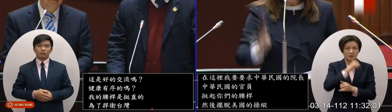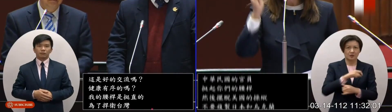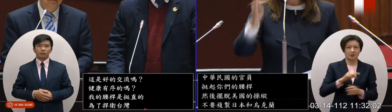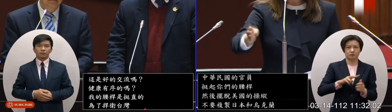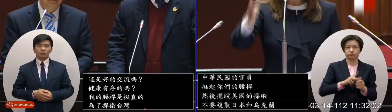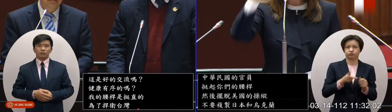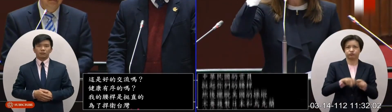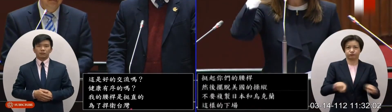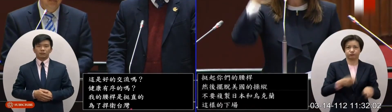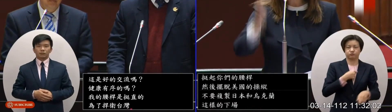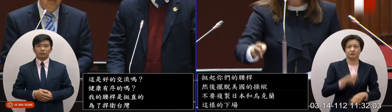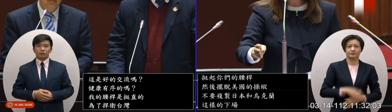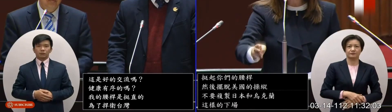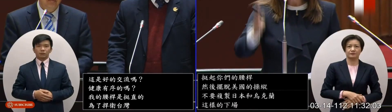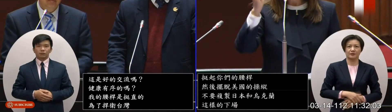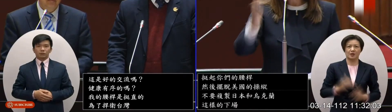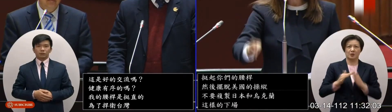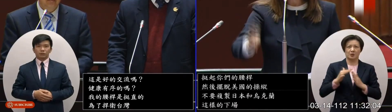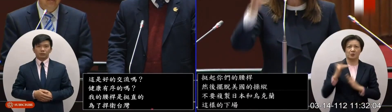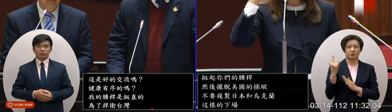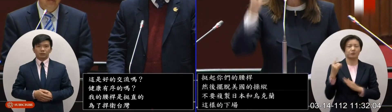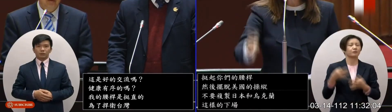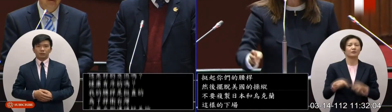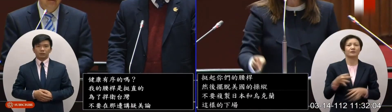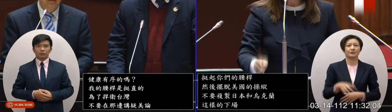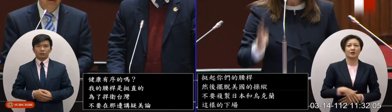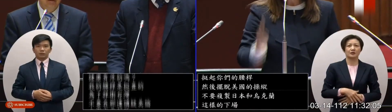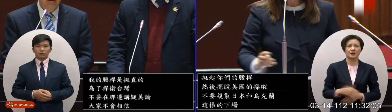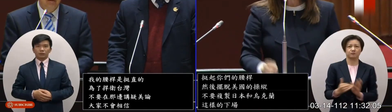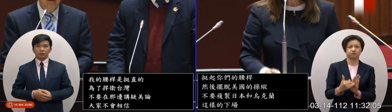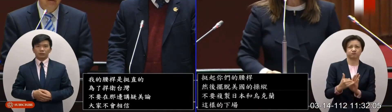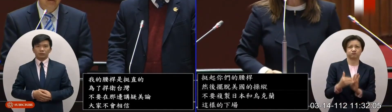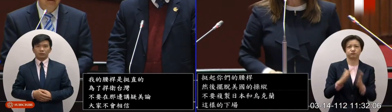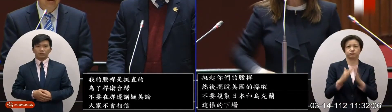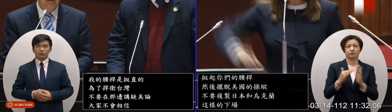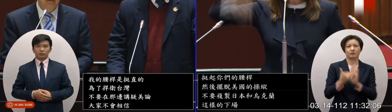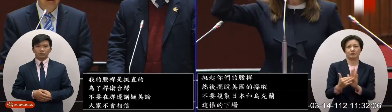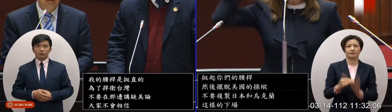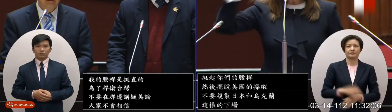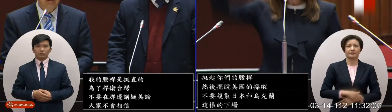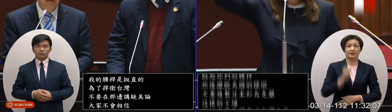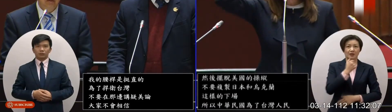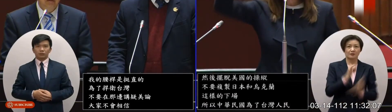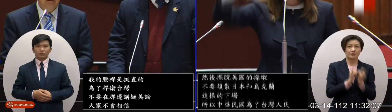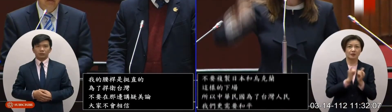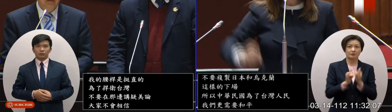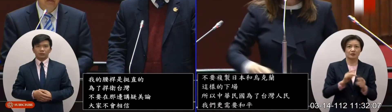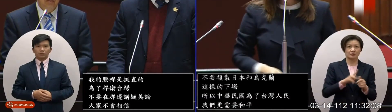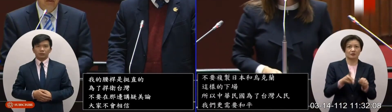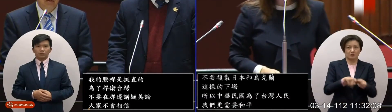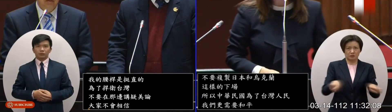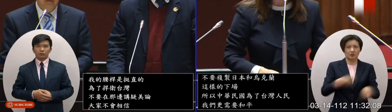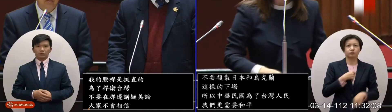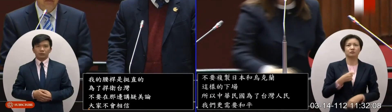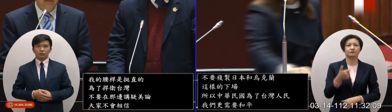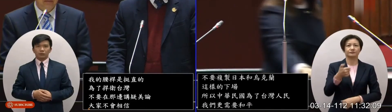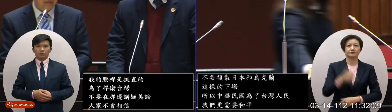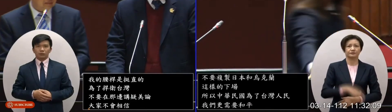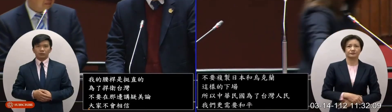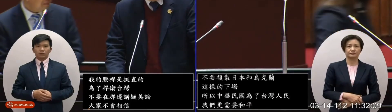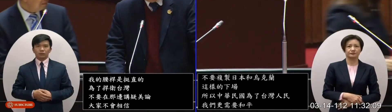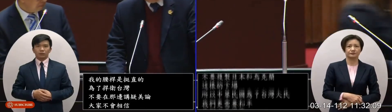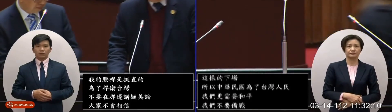平。我们不要备战，我们要避战。台湾人民需要的是和平。谢谢。